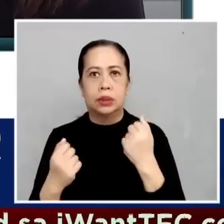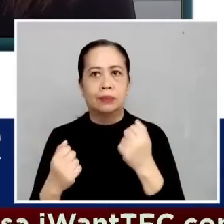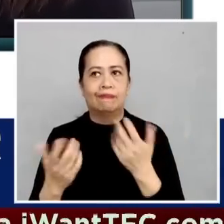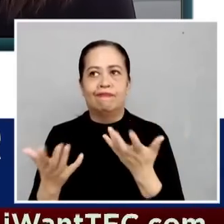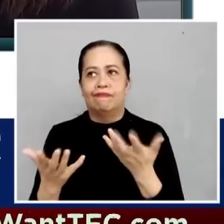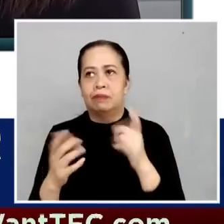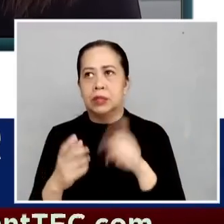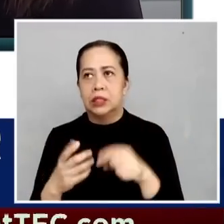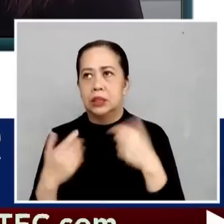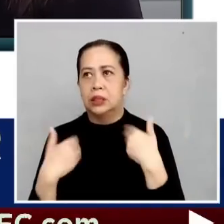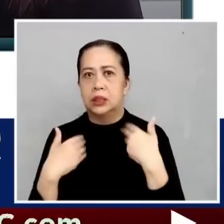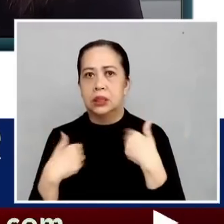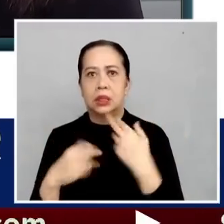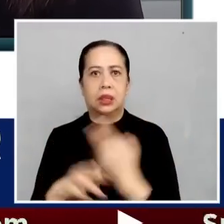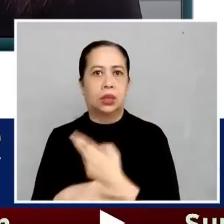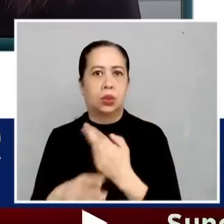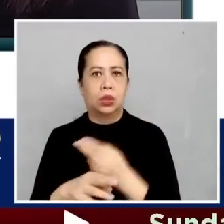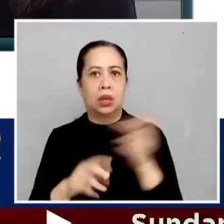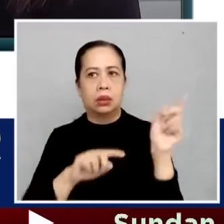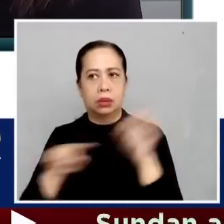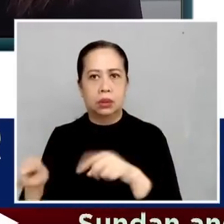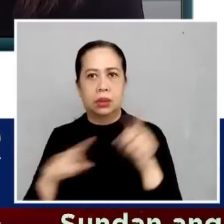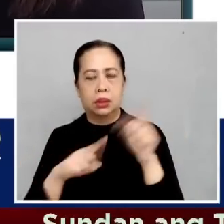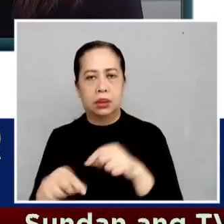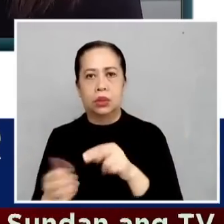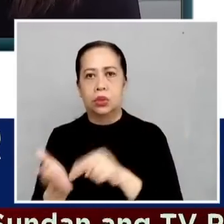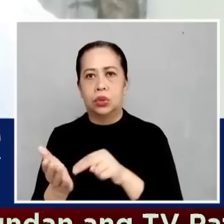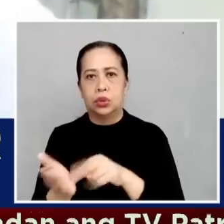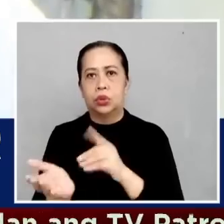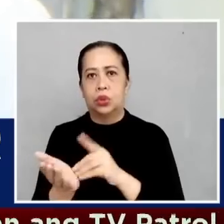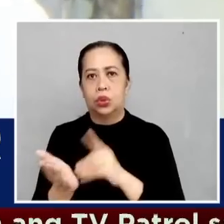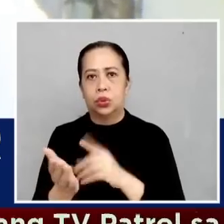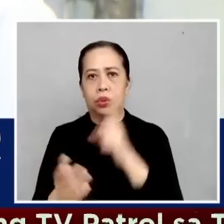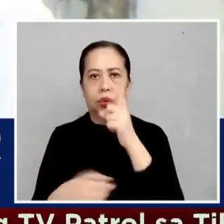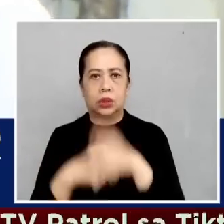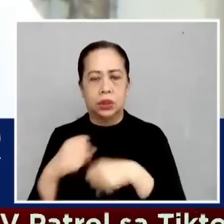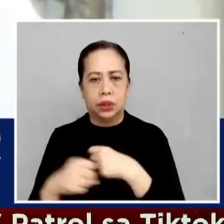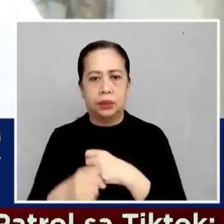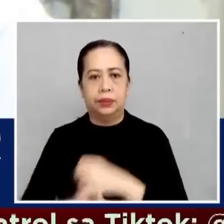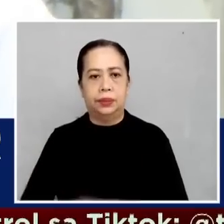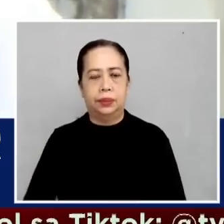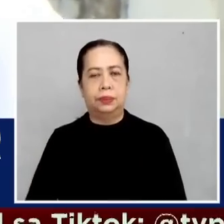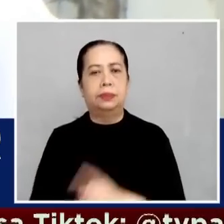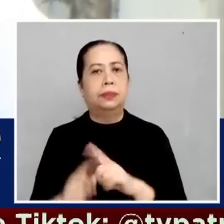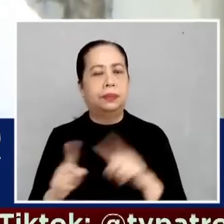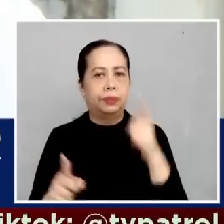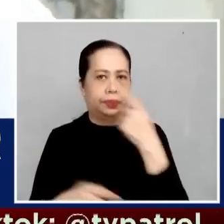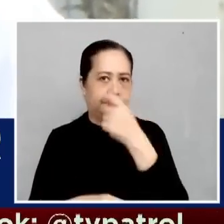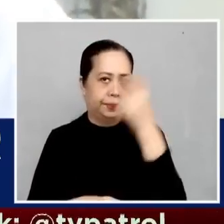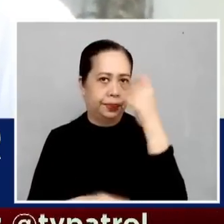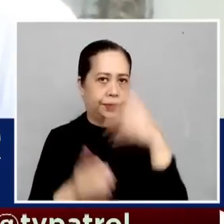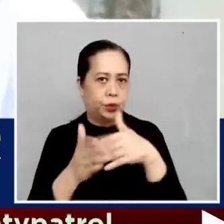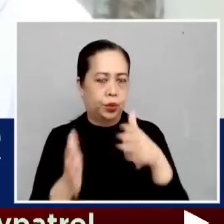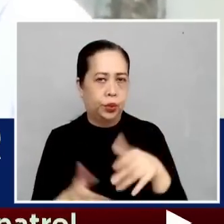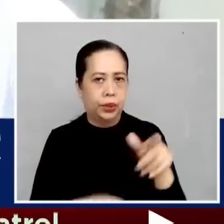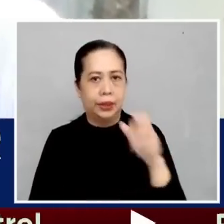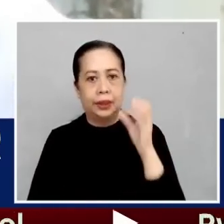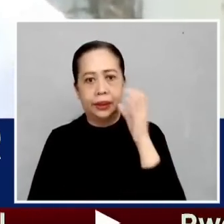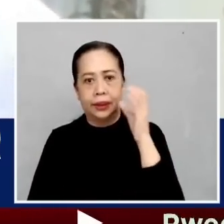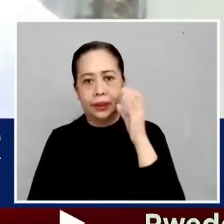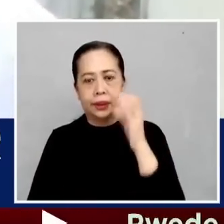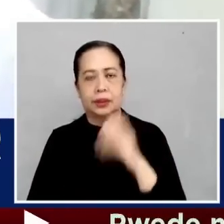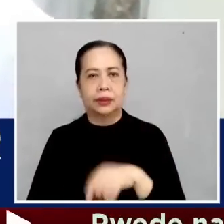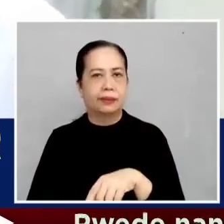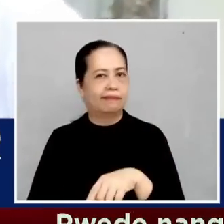we have a regular supply of nurses and doctors for a year. Pero para sa graduating student na si Christine, hindi